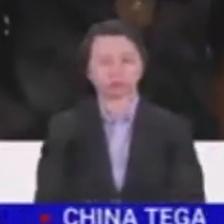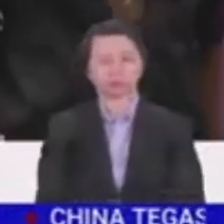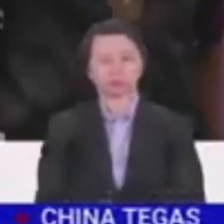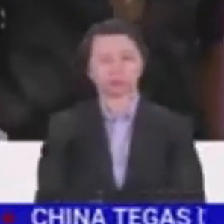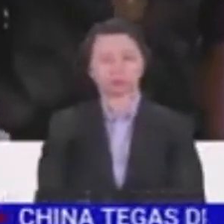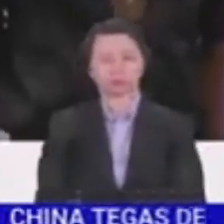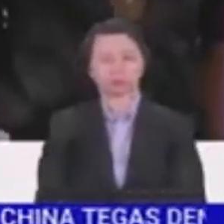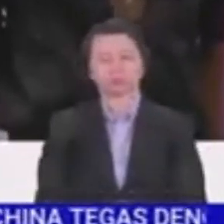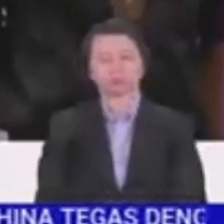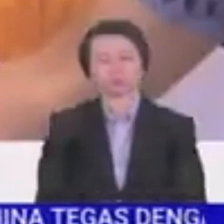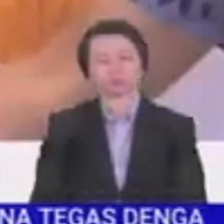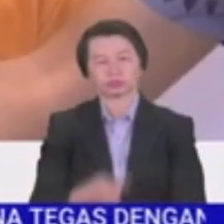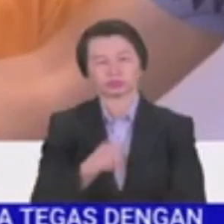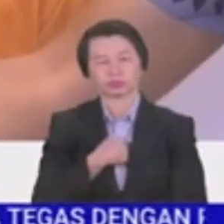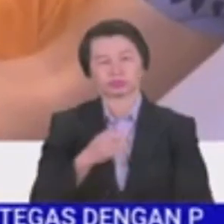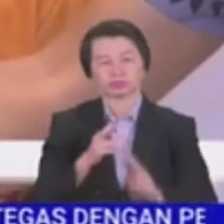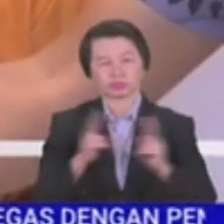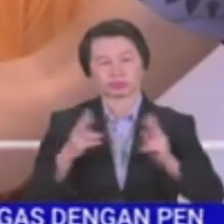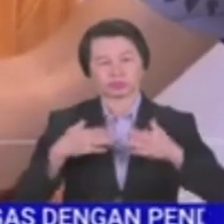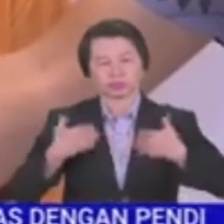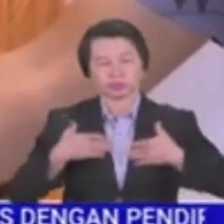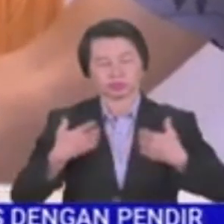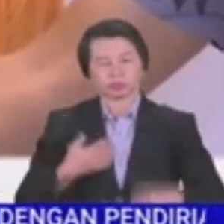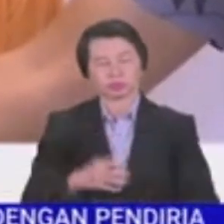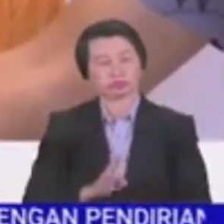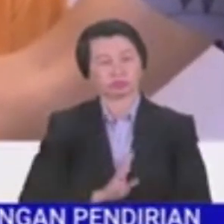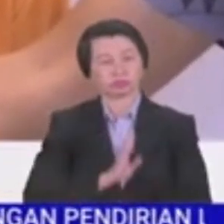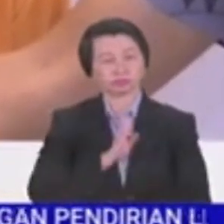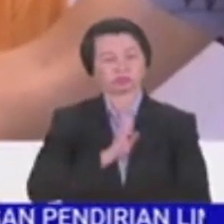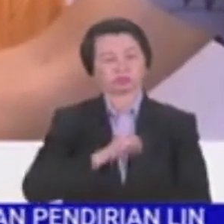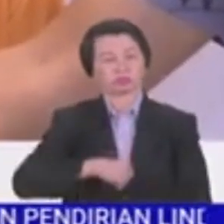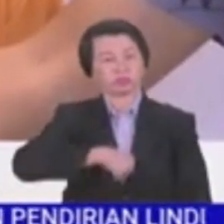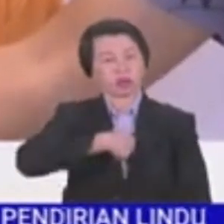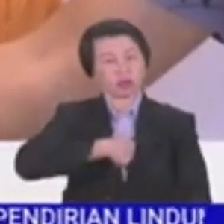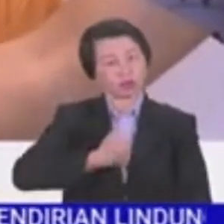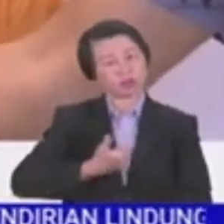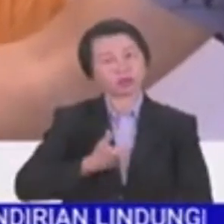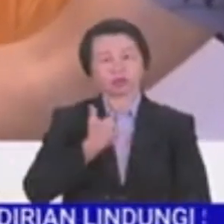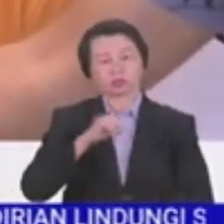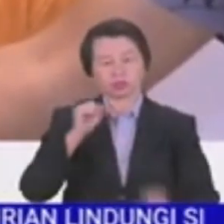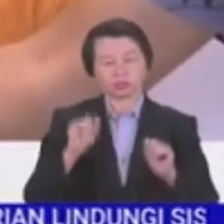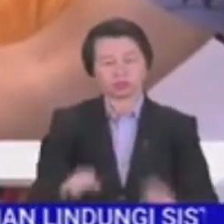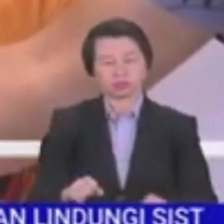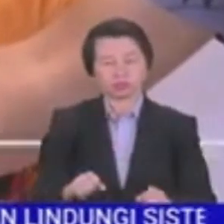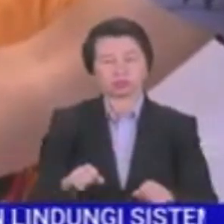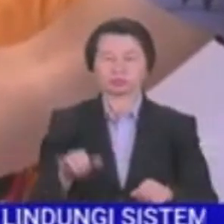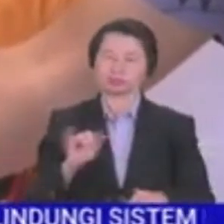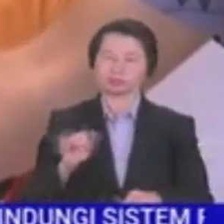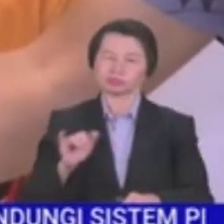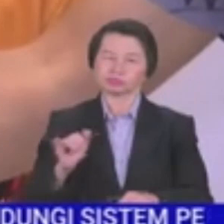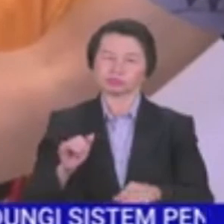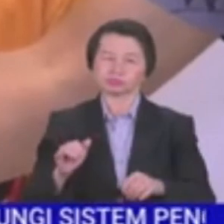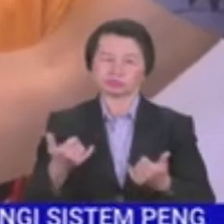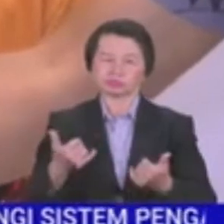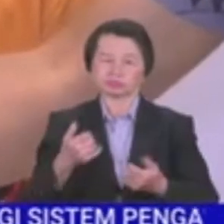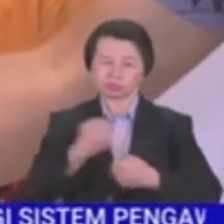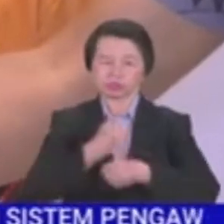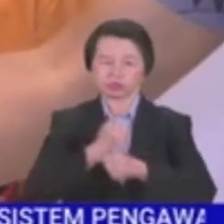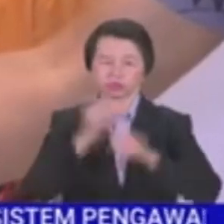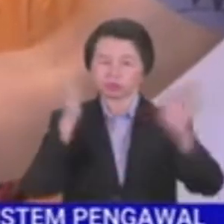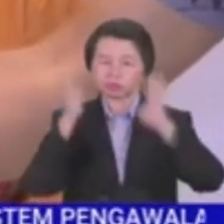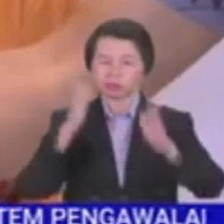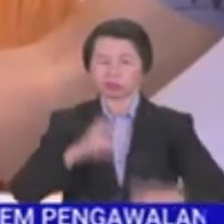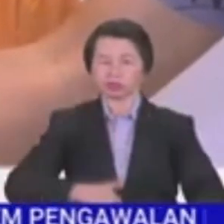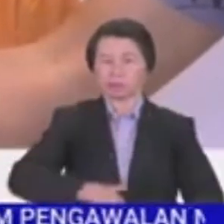eh sang gembira dan sangat Prof God sepakbola macam Mik Malaysia Prof